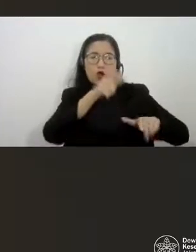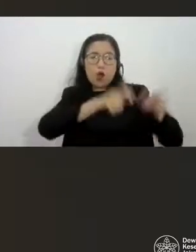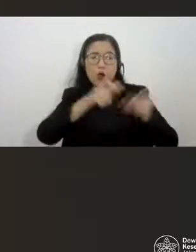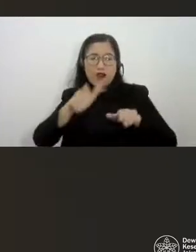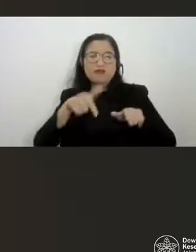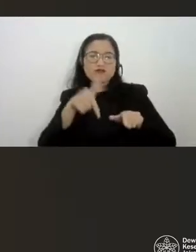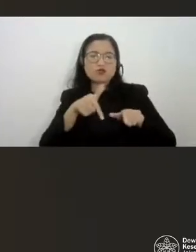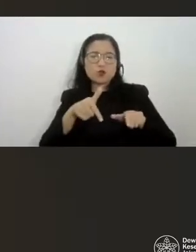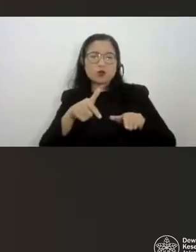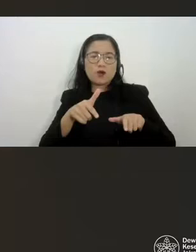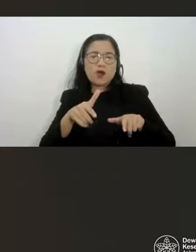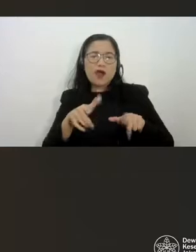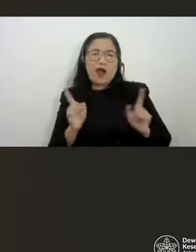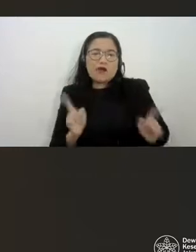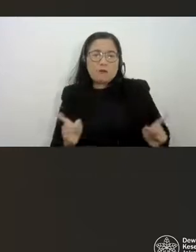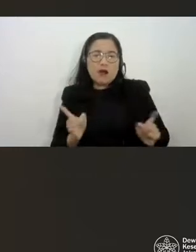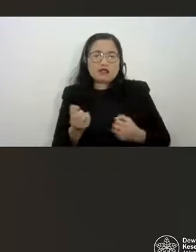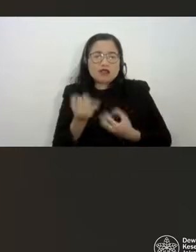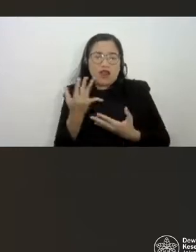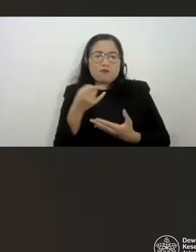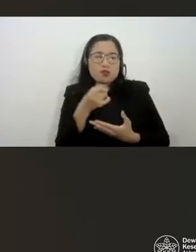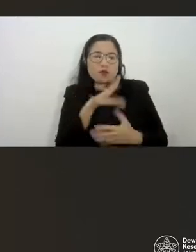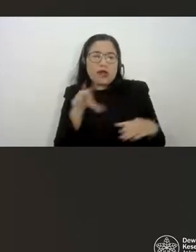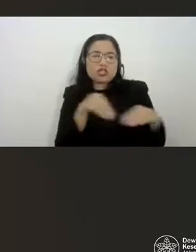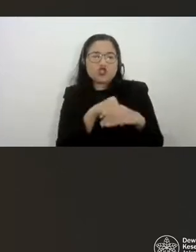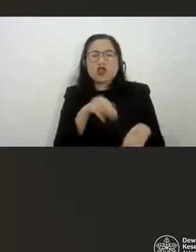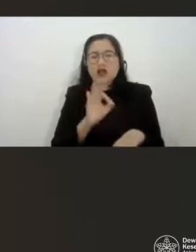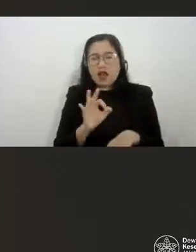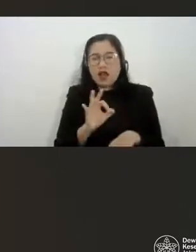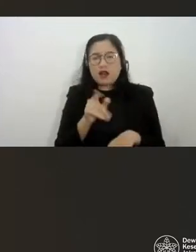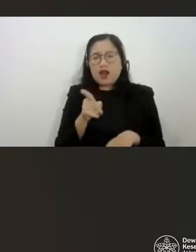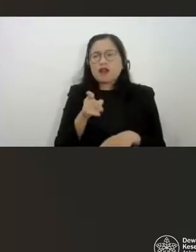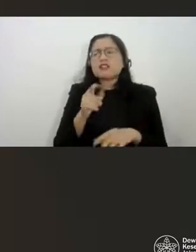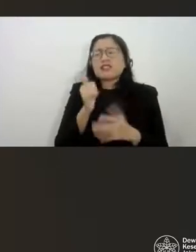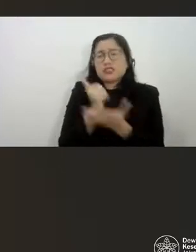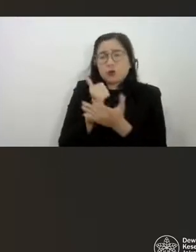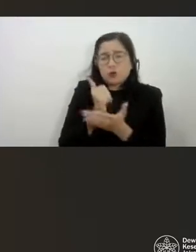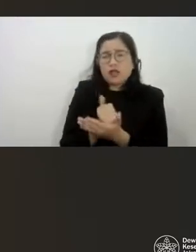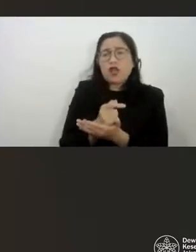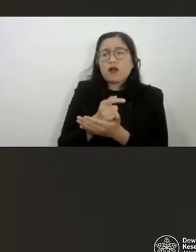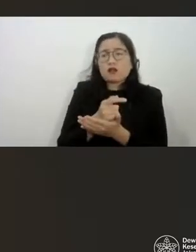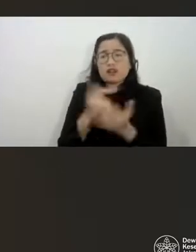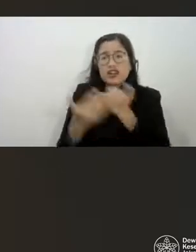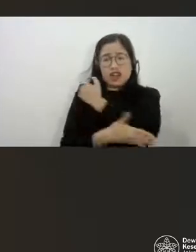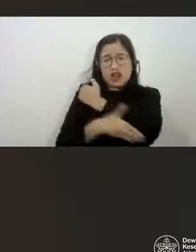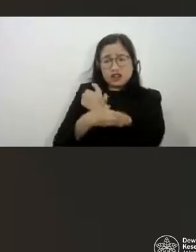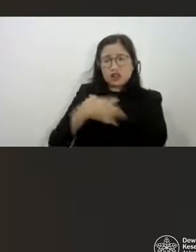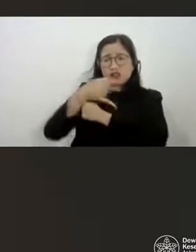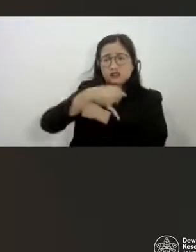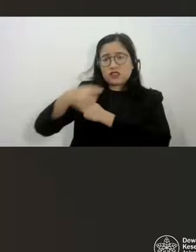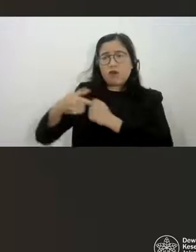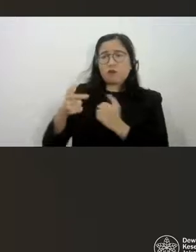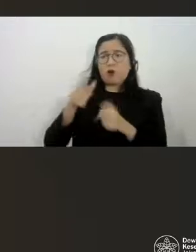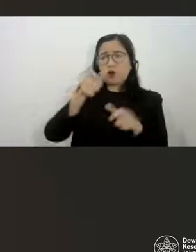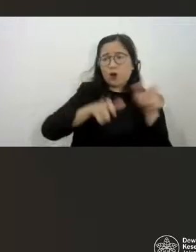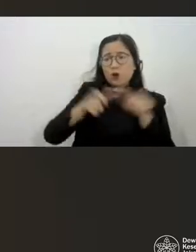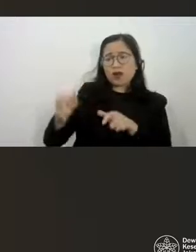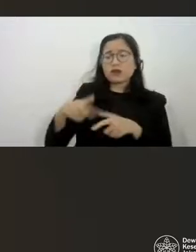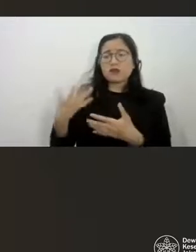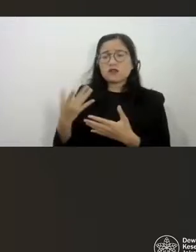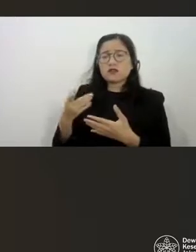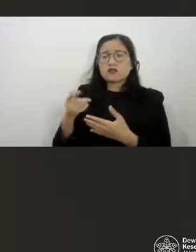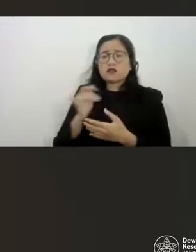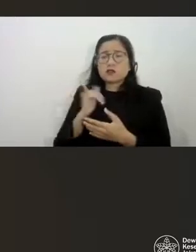Nah, sungguh ironis menurut saya, karena mestinya negara dengan penduduk religius bisa lebih maju. Mengapa? Karena